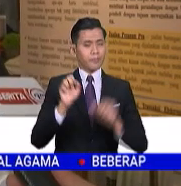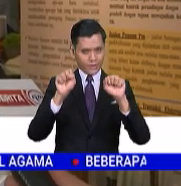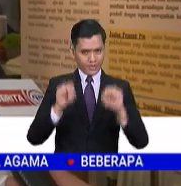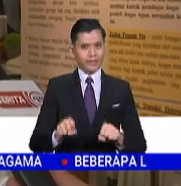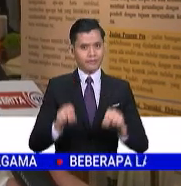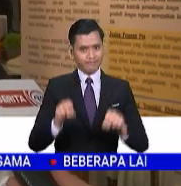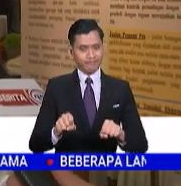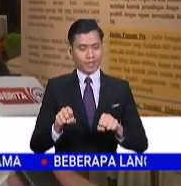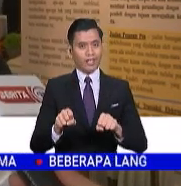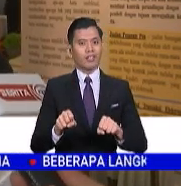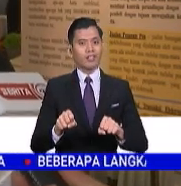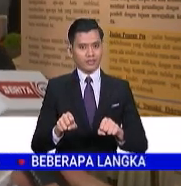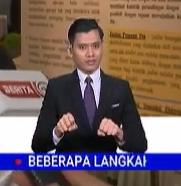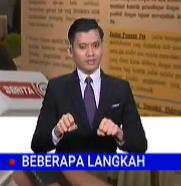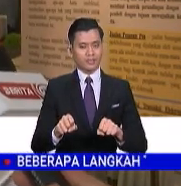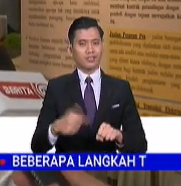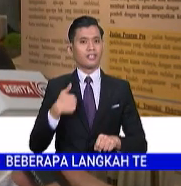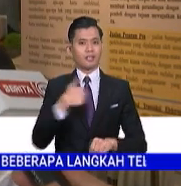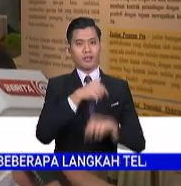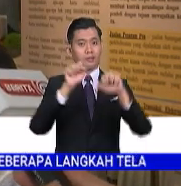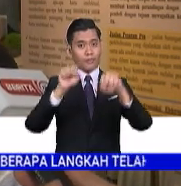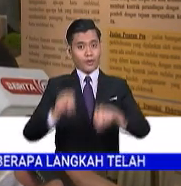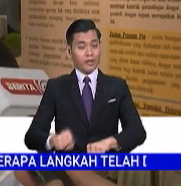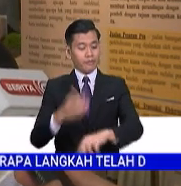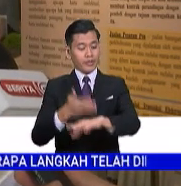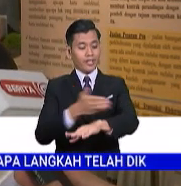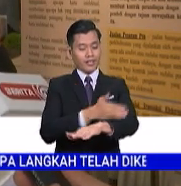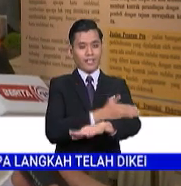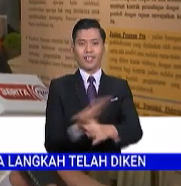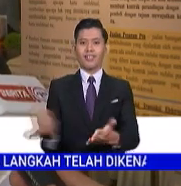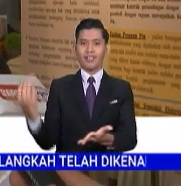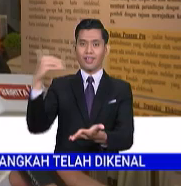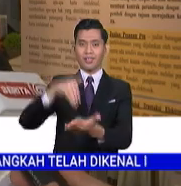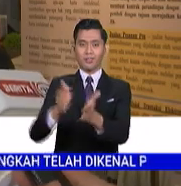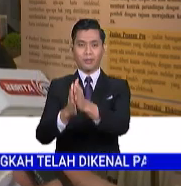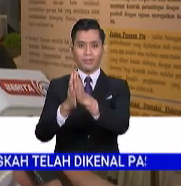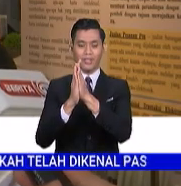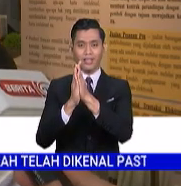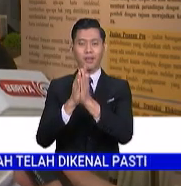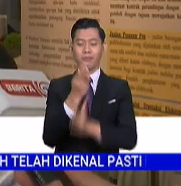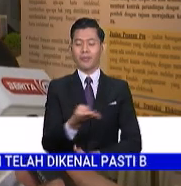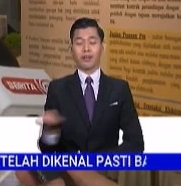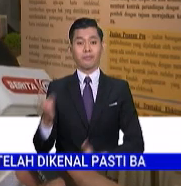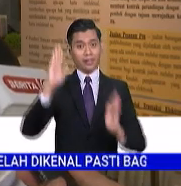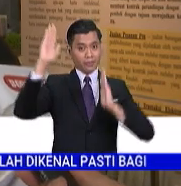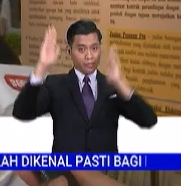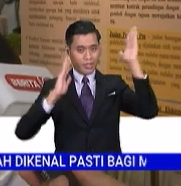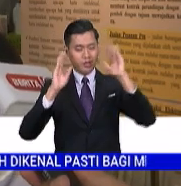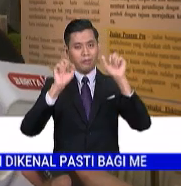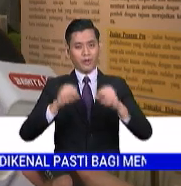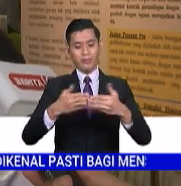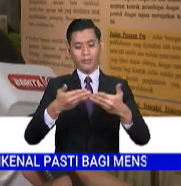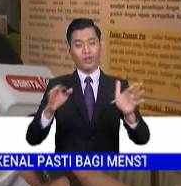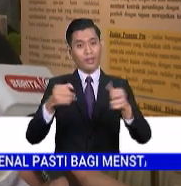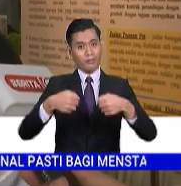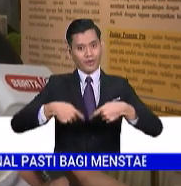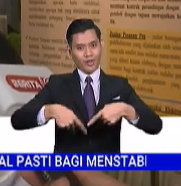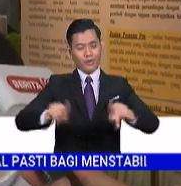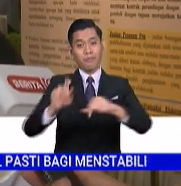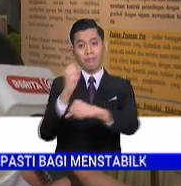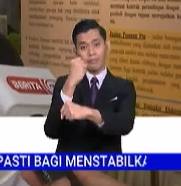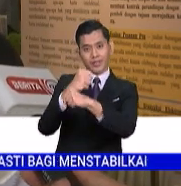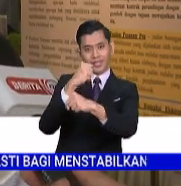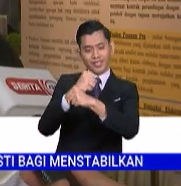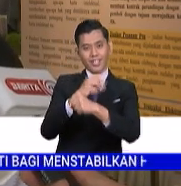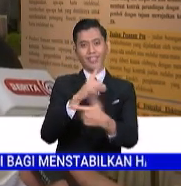langsungnya kita akan meningkatkan permintaan terhadap barangan tempatan dan dengan itu membuka peluang pekerjaan